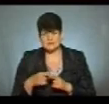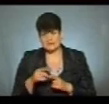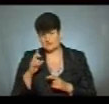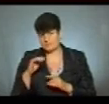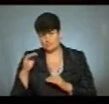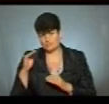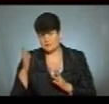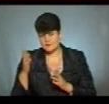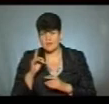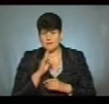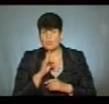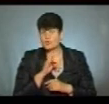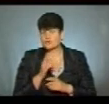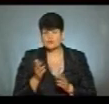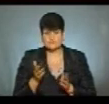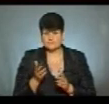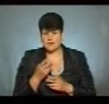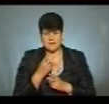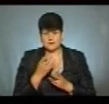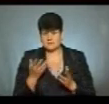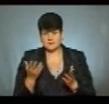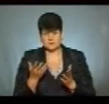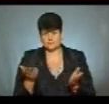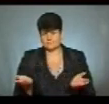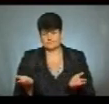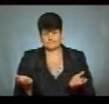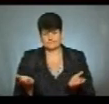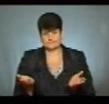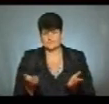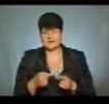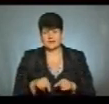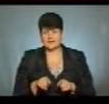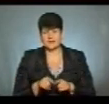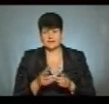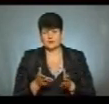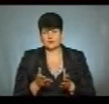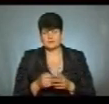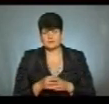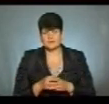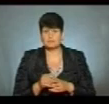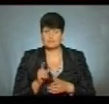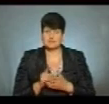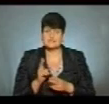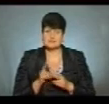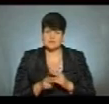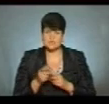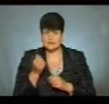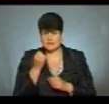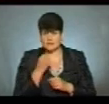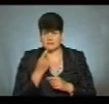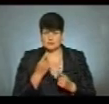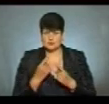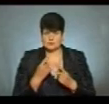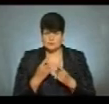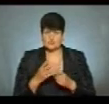рівні. Ну, але поки що Немає. Я не бачу, скажімо, такого. Мусимо завершувати. Дуже вам дякую за розмову і